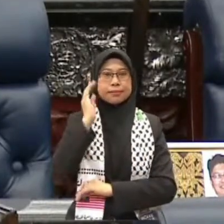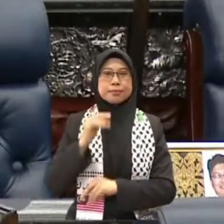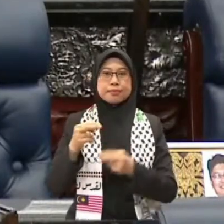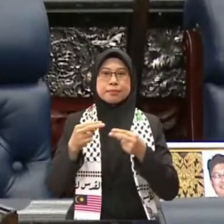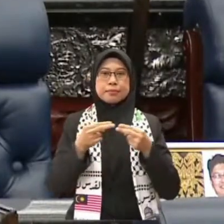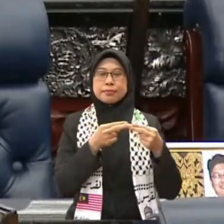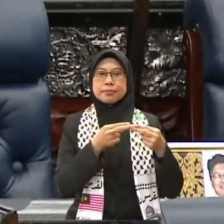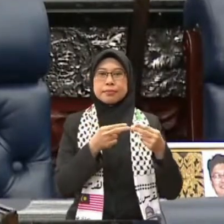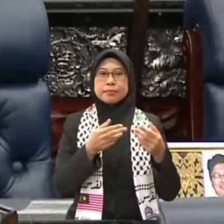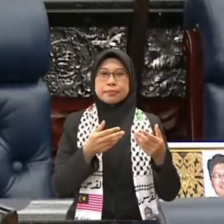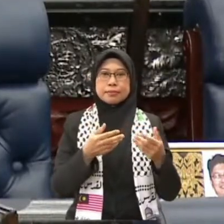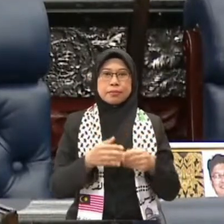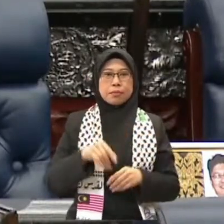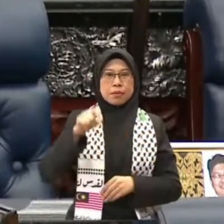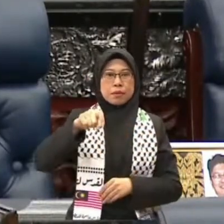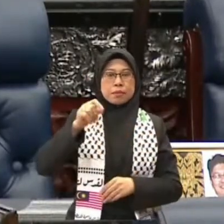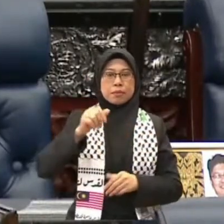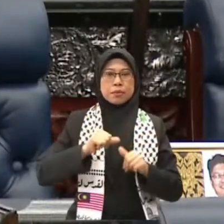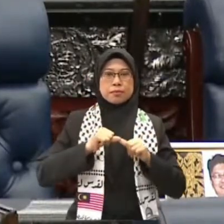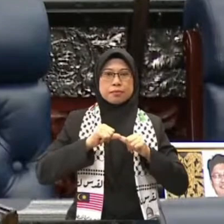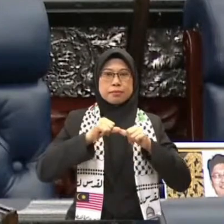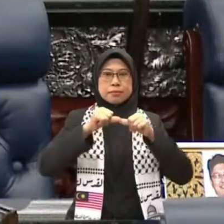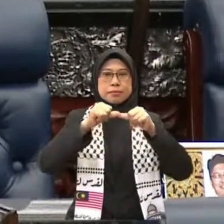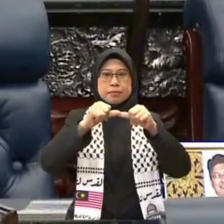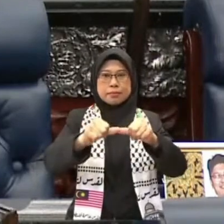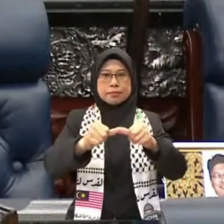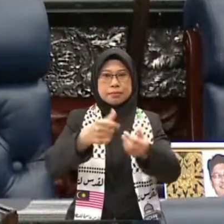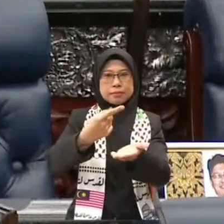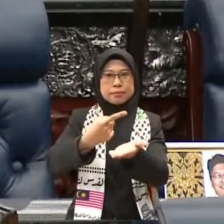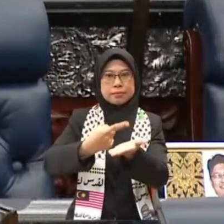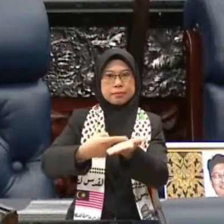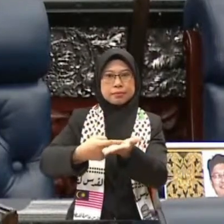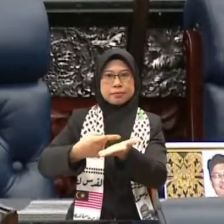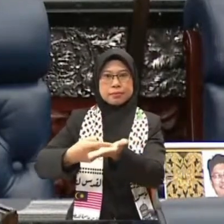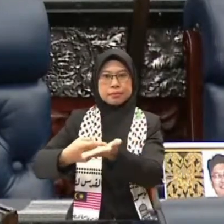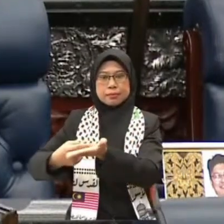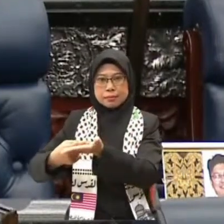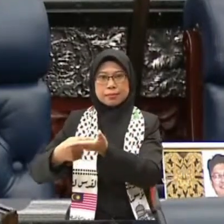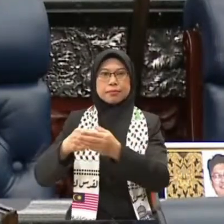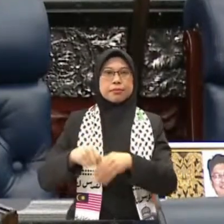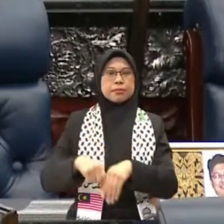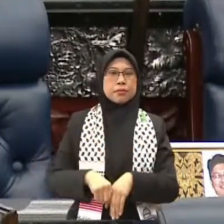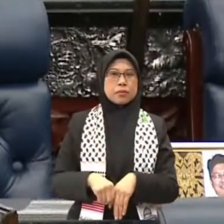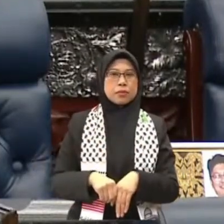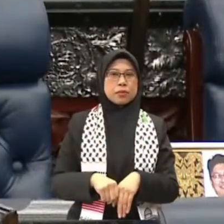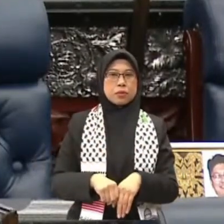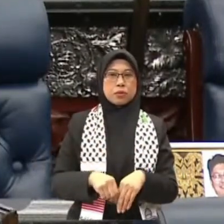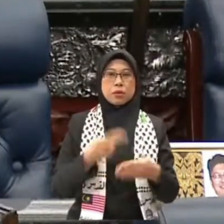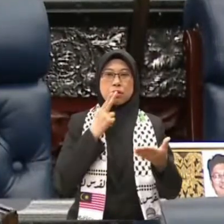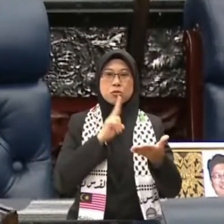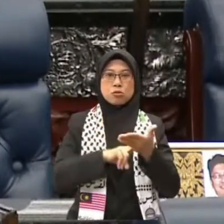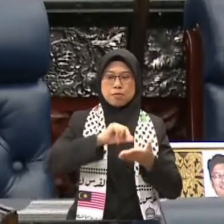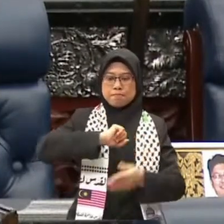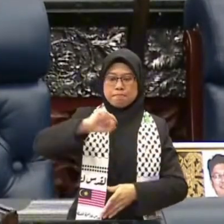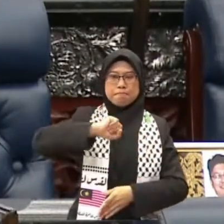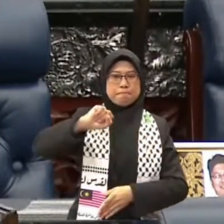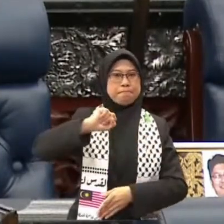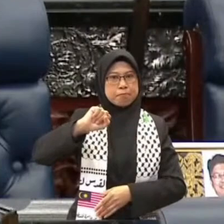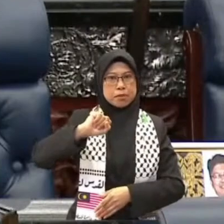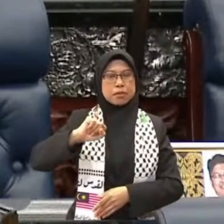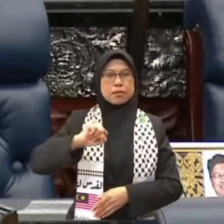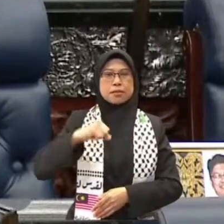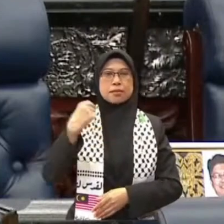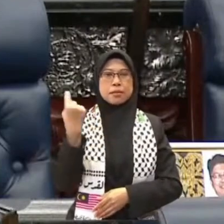ini perlu berterusan. Ya, perbincangan-perbincangan perlu berterusan. Nota-nota bantahan itu adalah perkara biasa, praktis yang